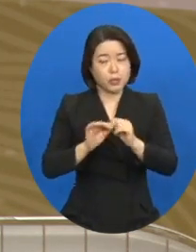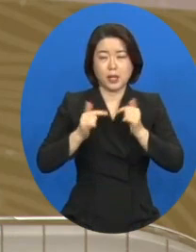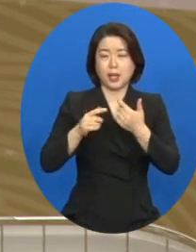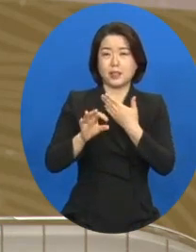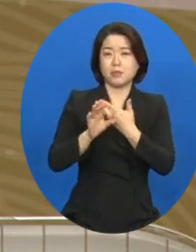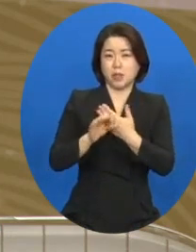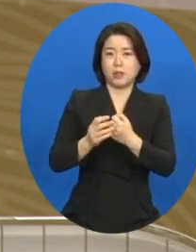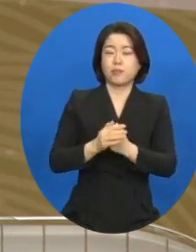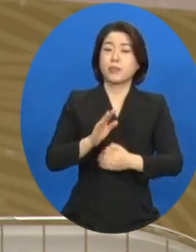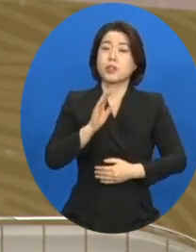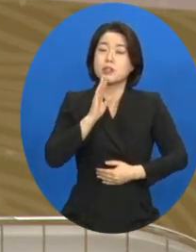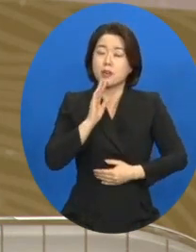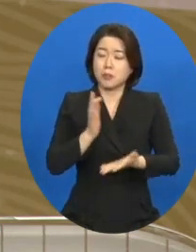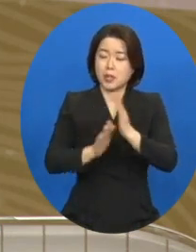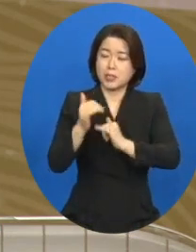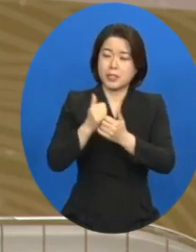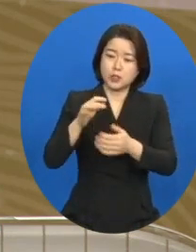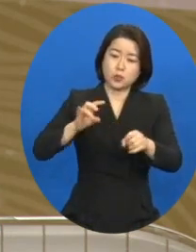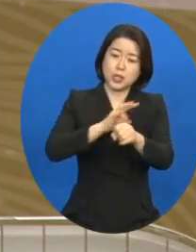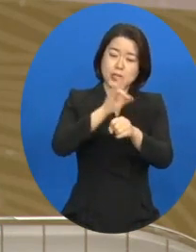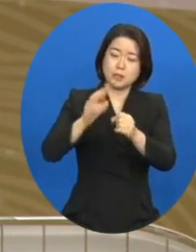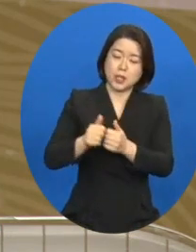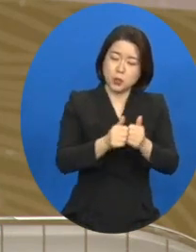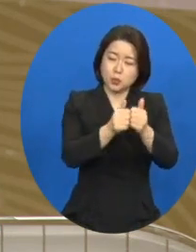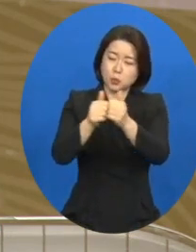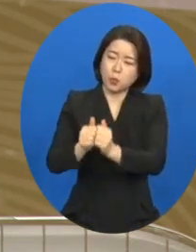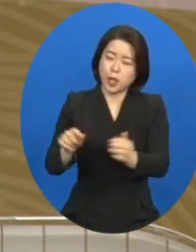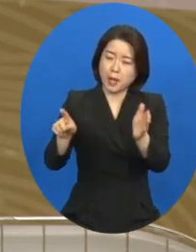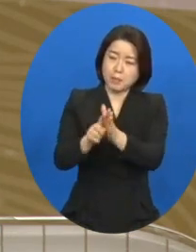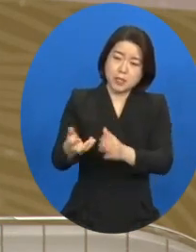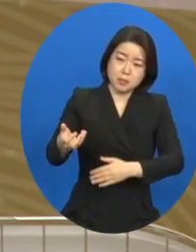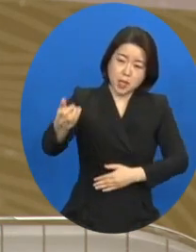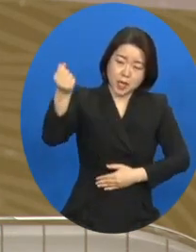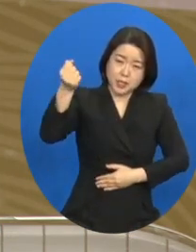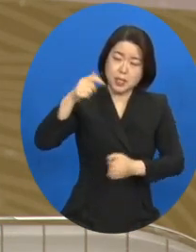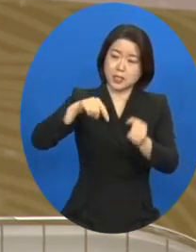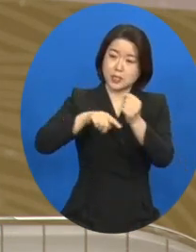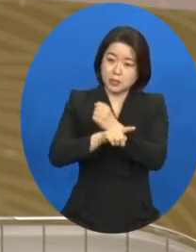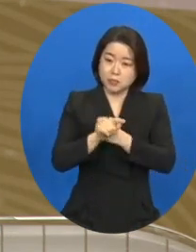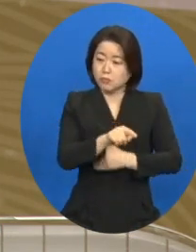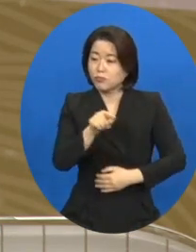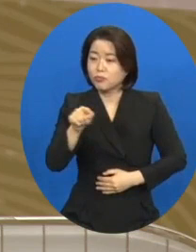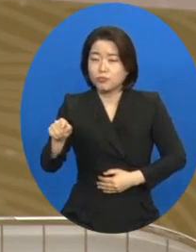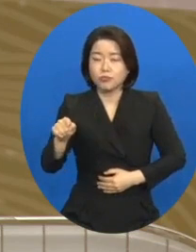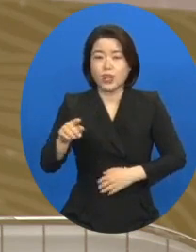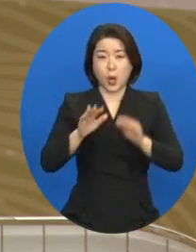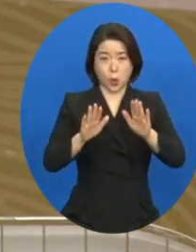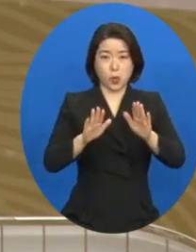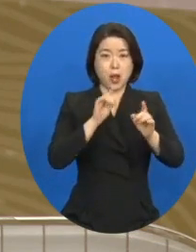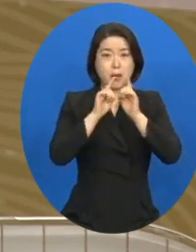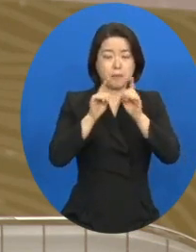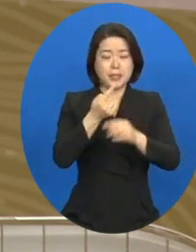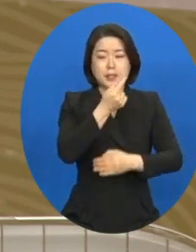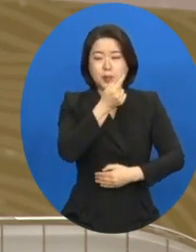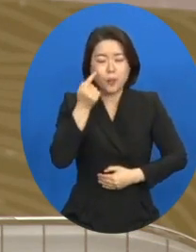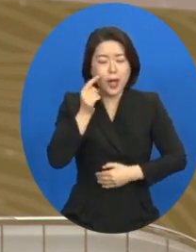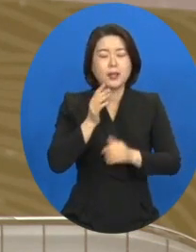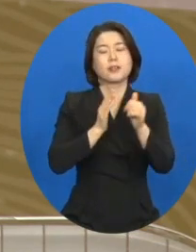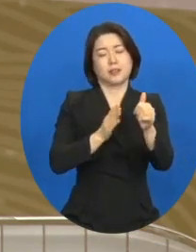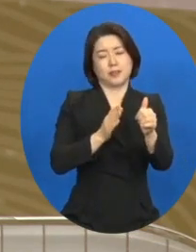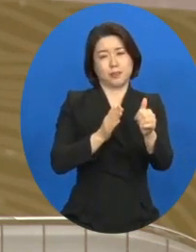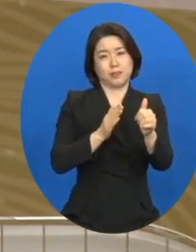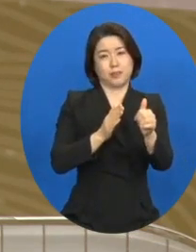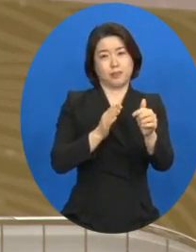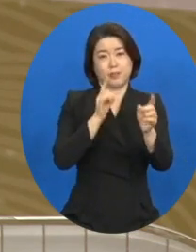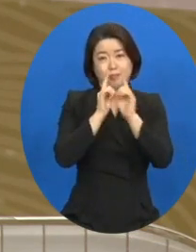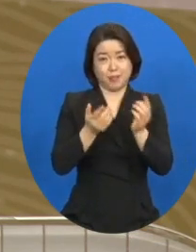아니면 정말 예수님과 24시간 동행하는 믿음을 가지라는 것인지 한번 오늘 말씀에서 확인해 보자.